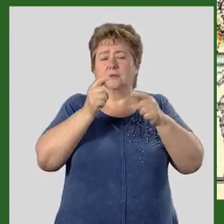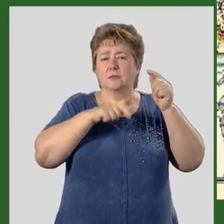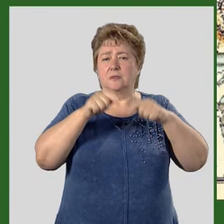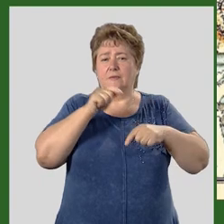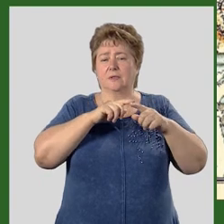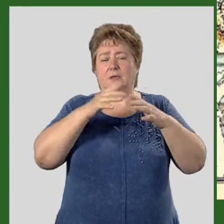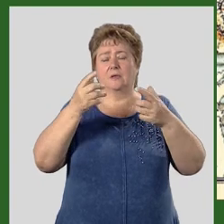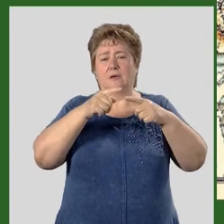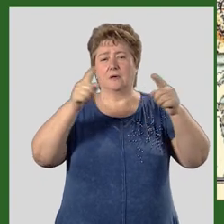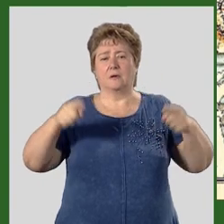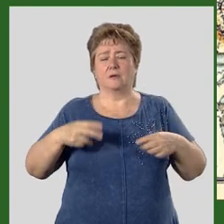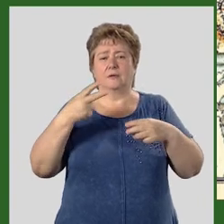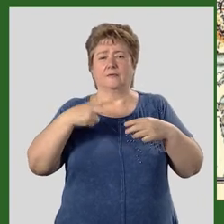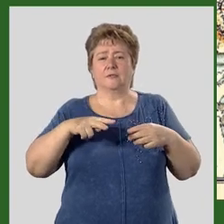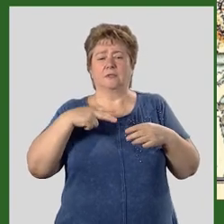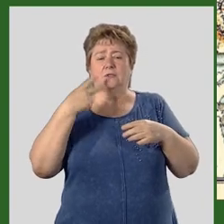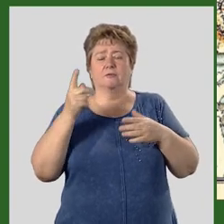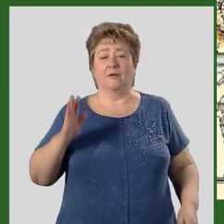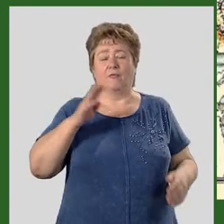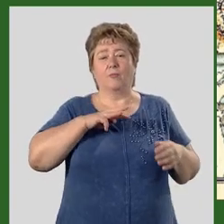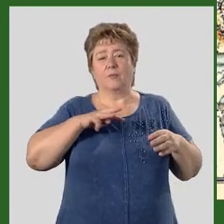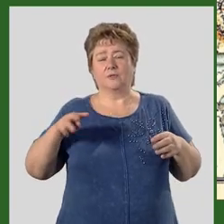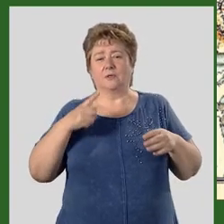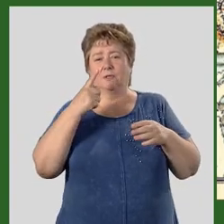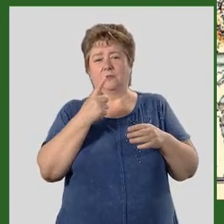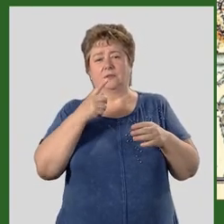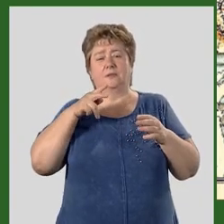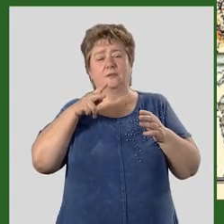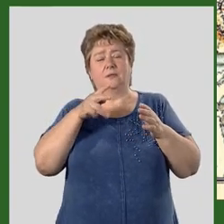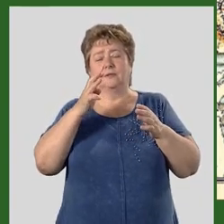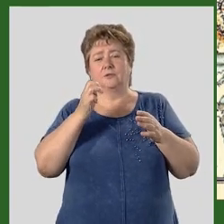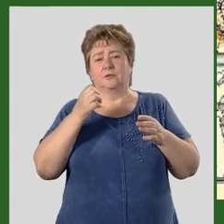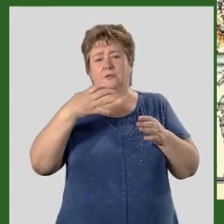карта на 22 листах в масштабе